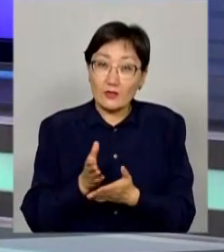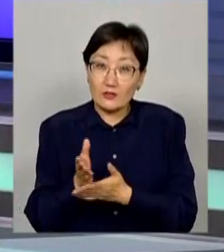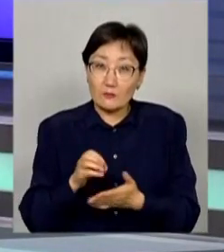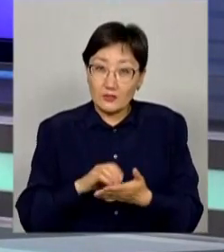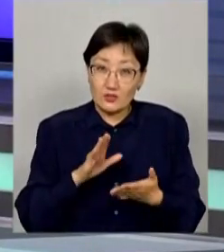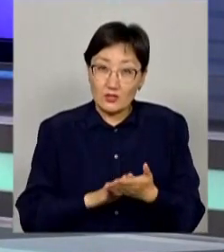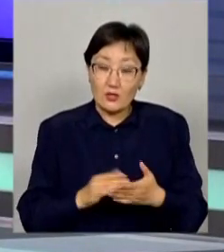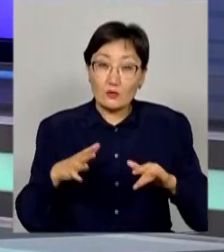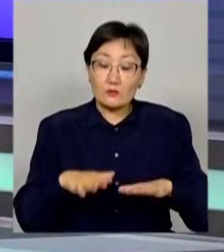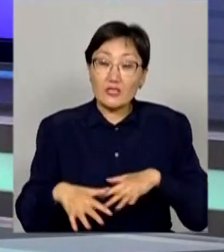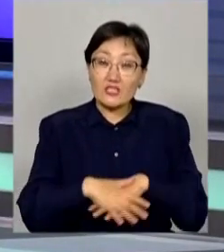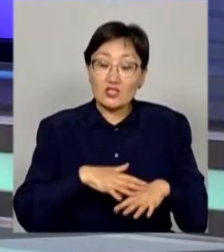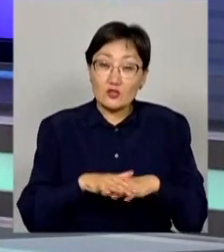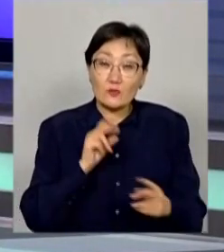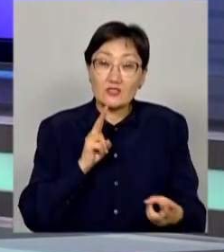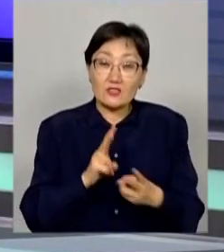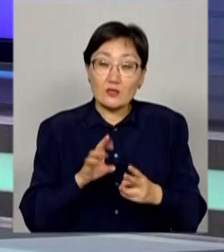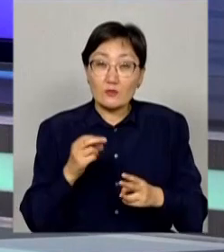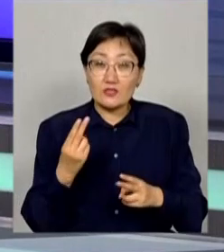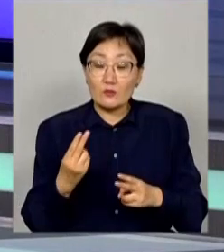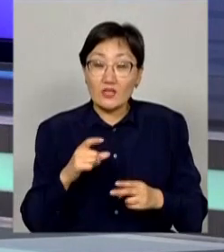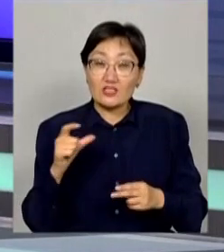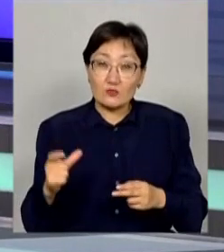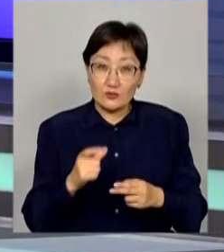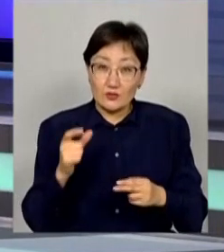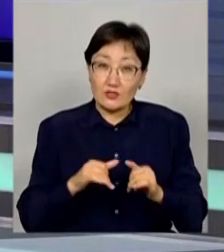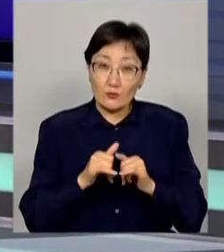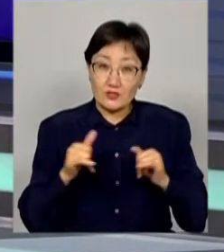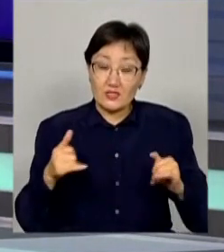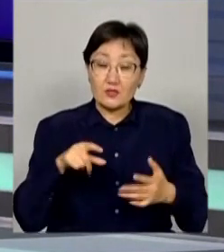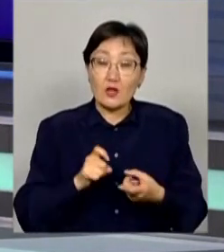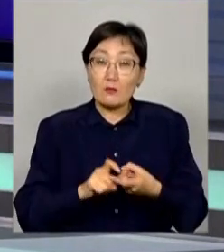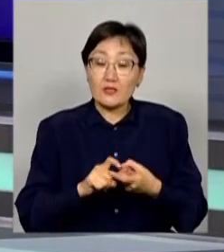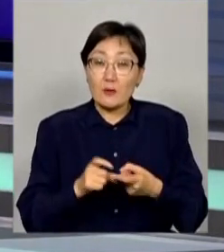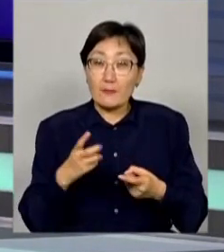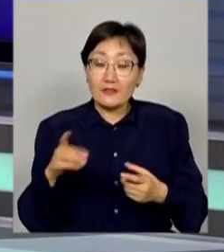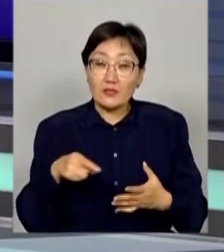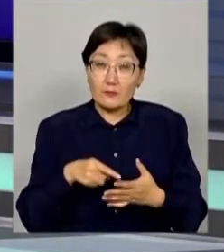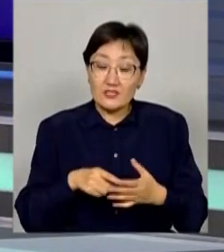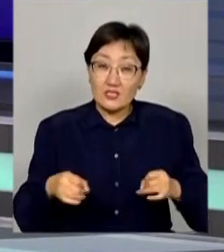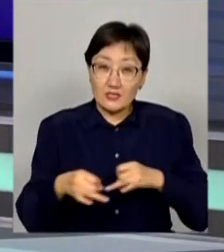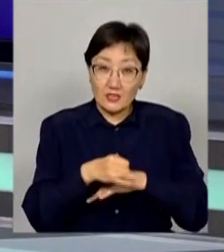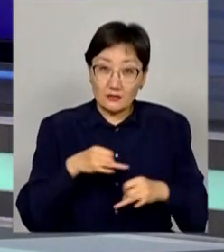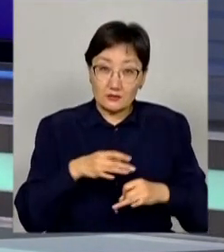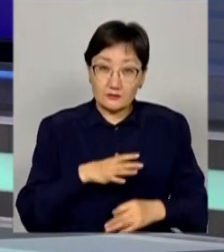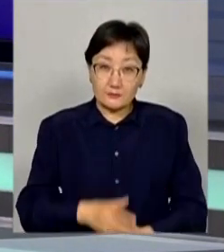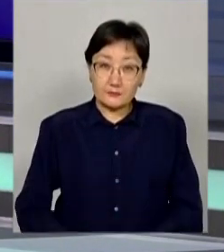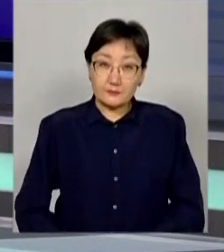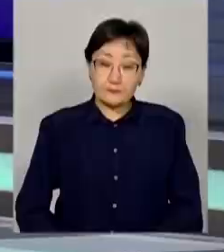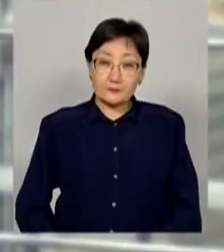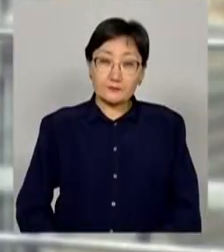Жомарт Тоқаев жергілікті халықпен жүздесіп, әлеуметтік экономикалық дамуға қатысты бірқатар мәселелерді талқылады.